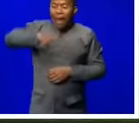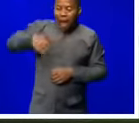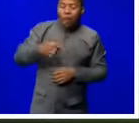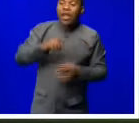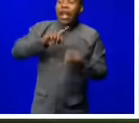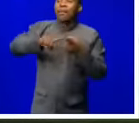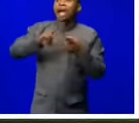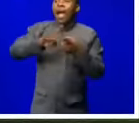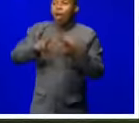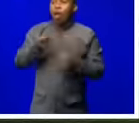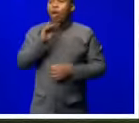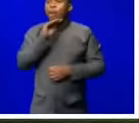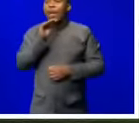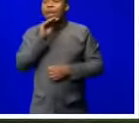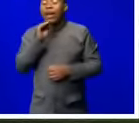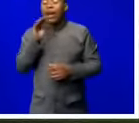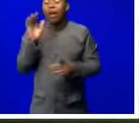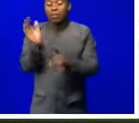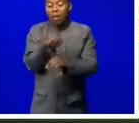28 post because the target is for number